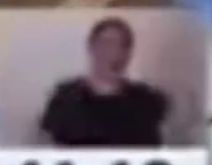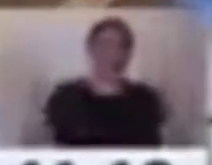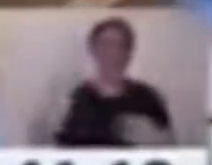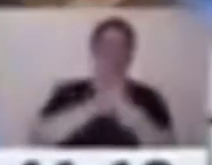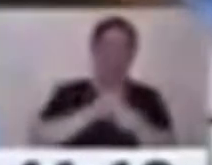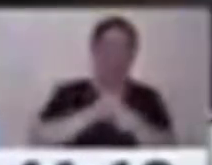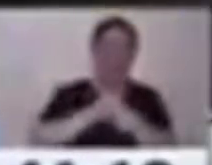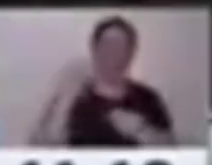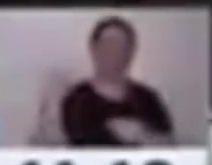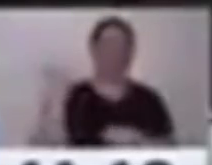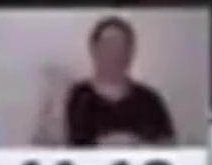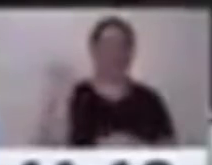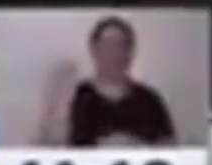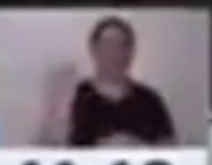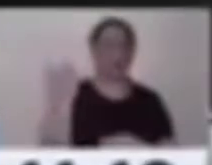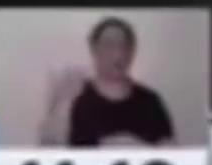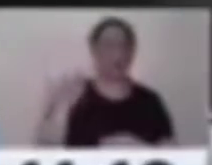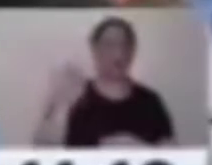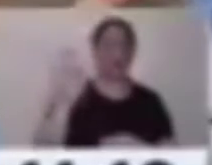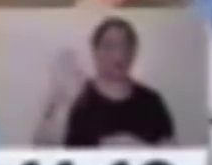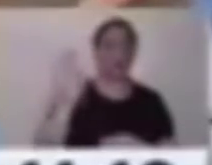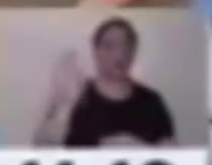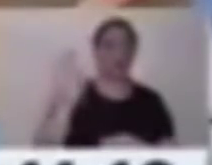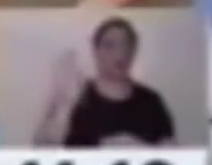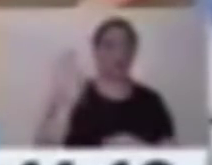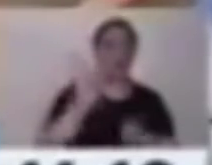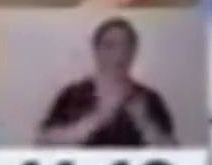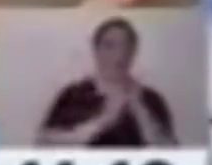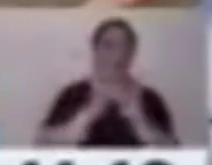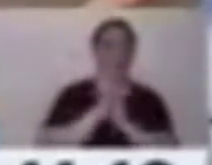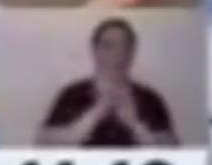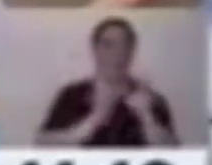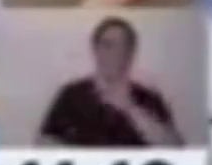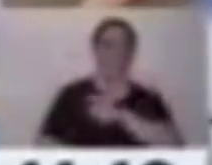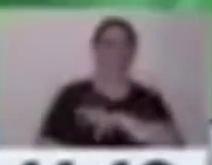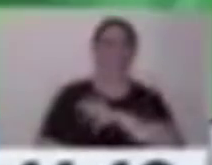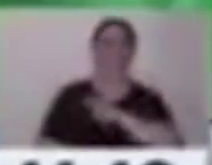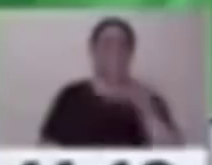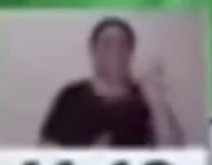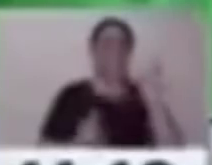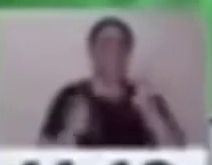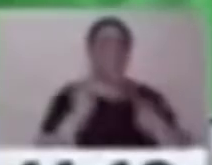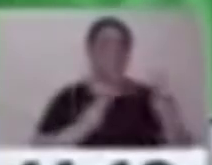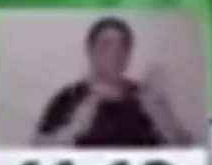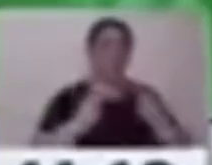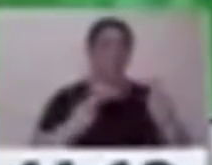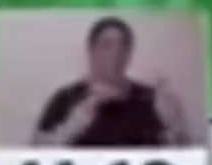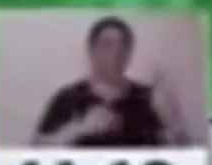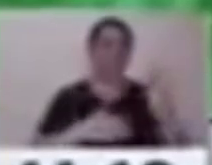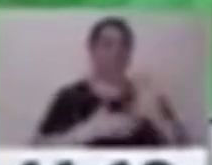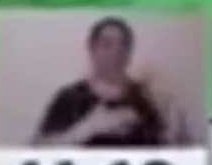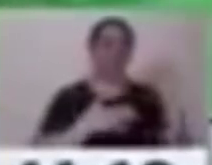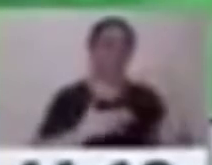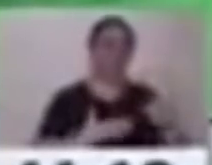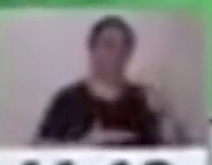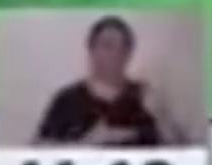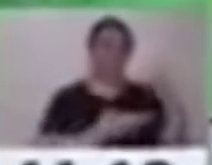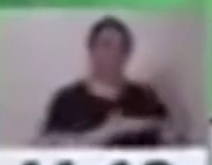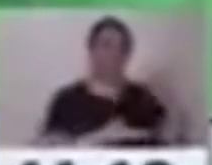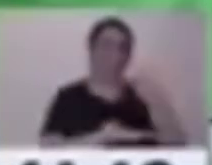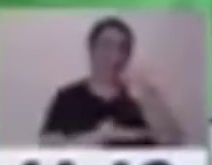mga beneficiary na may mga quality issues o yung mga